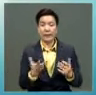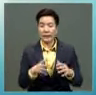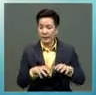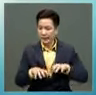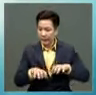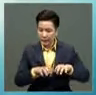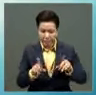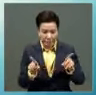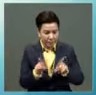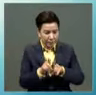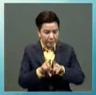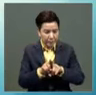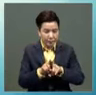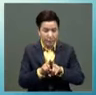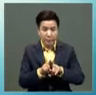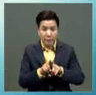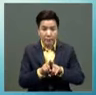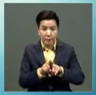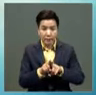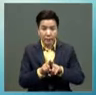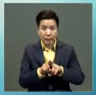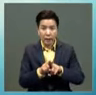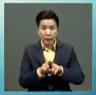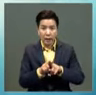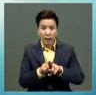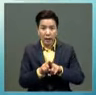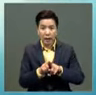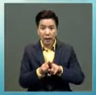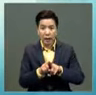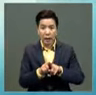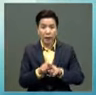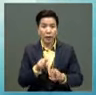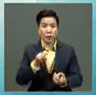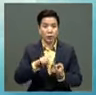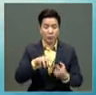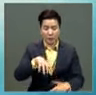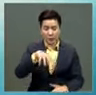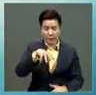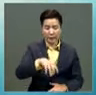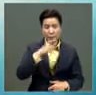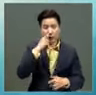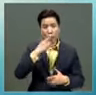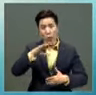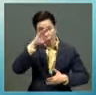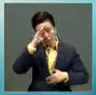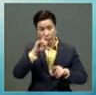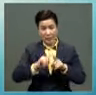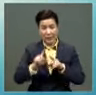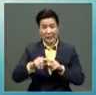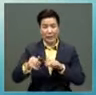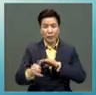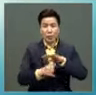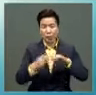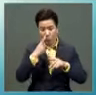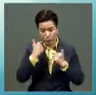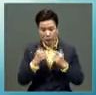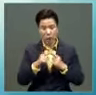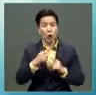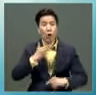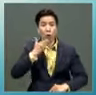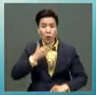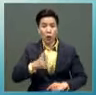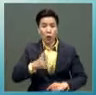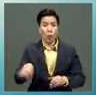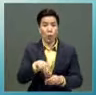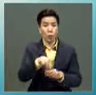ขาเรียกว่าอะไรครับให้เข้ารับการกักกันณสถานที่เจ้าพนักงานควบคุมโรคติดต่อกำหนดตลอดระยะเวลาที่ผู้เดินทาง